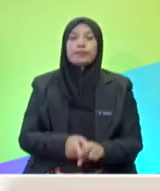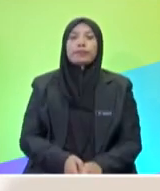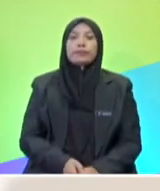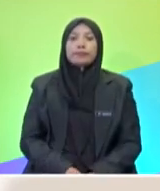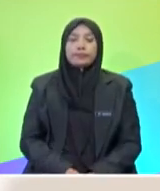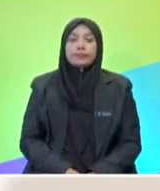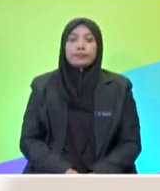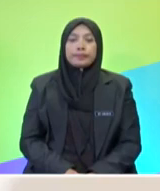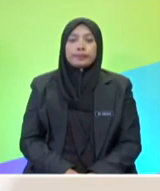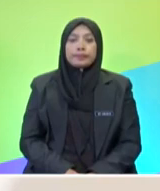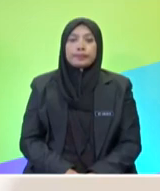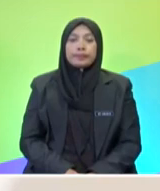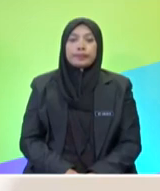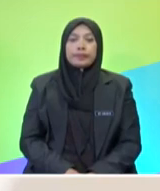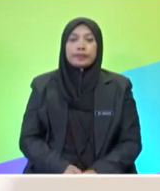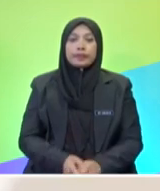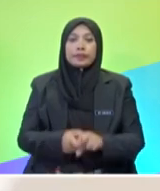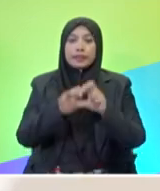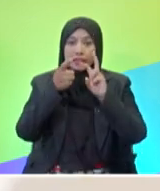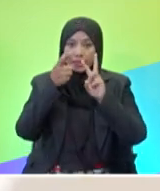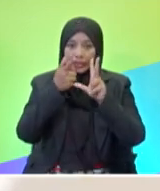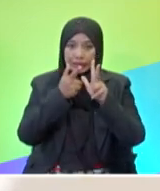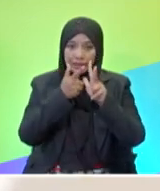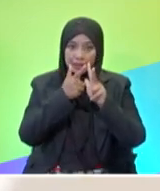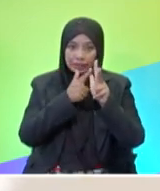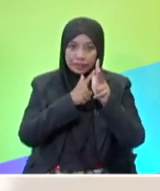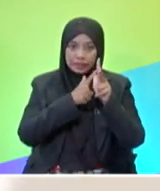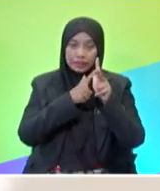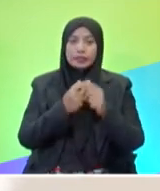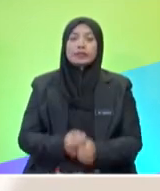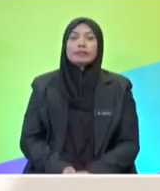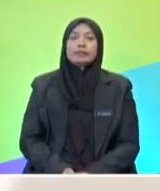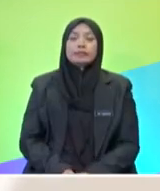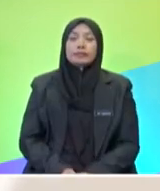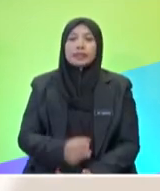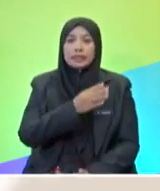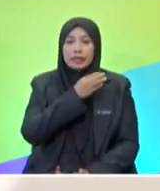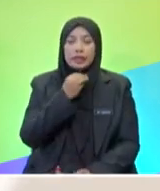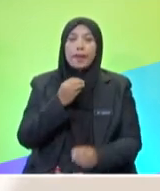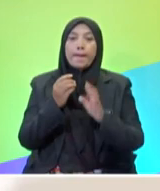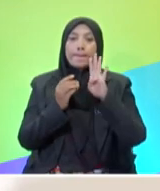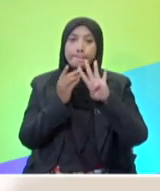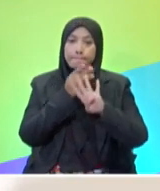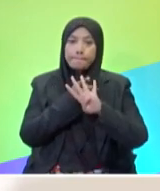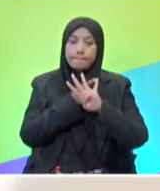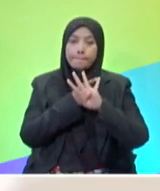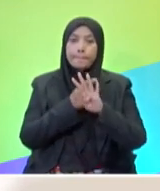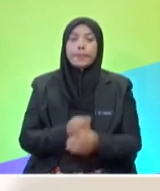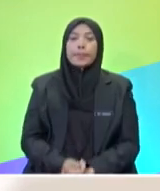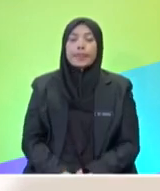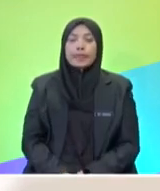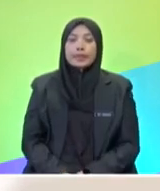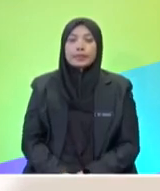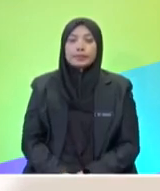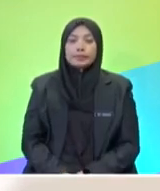Persin 92 dan adik Aris Saipudin bin Aman Shah daripada SK Putrajaya Persin 92 dan juga